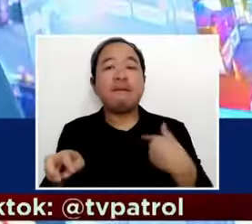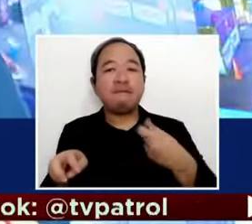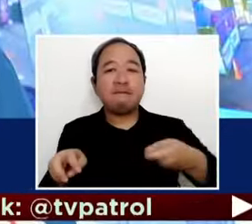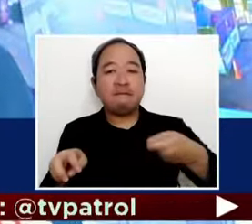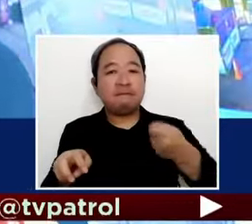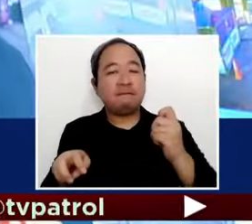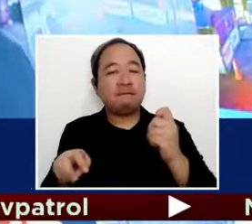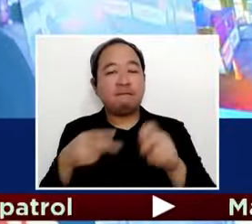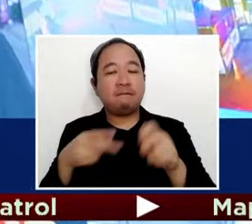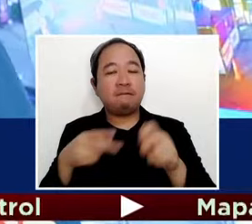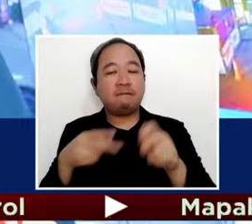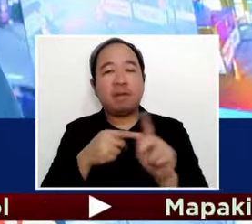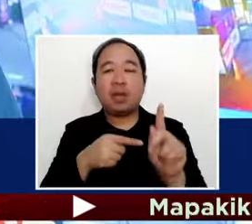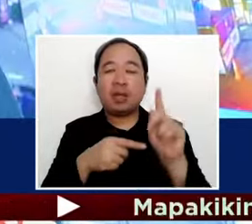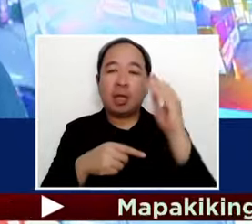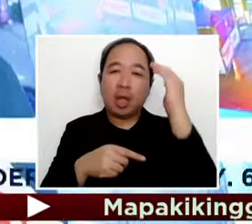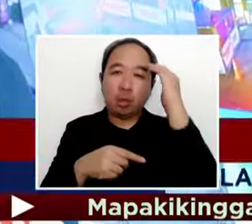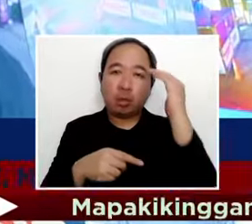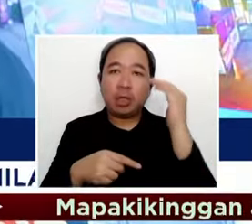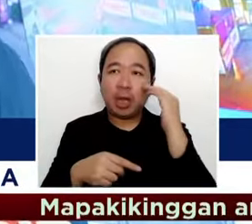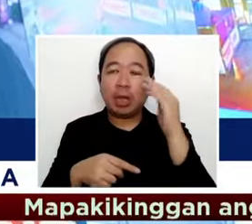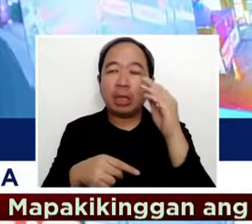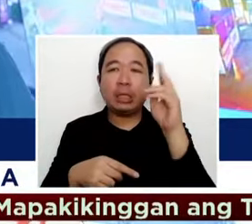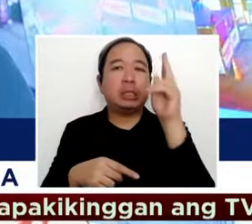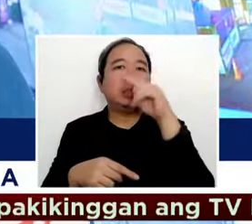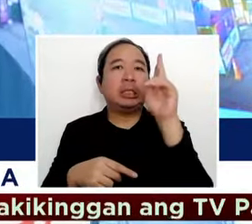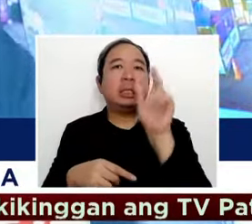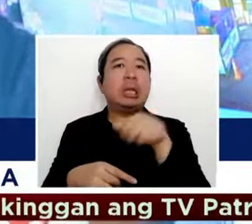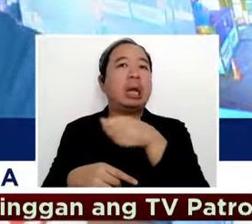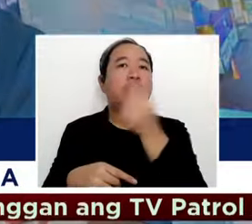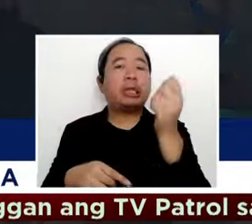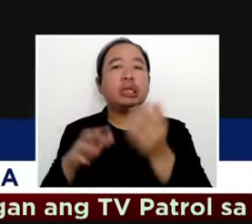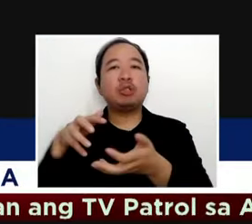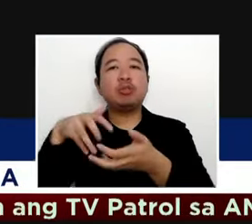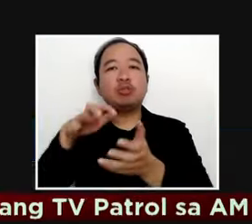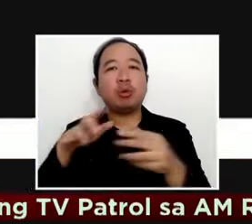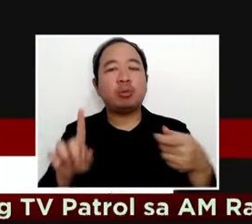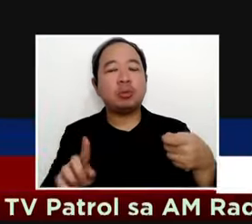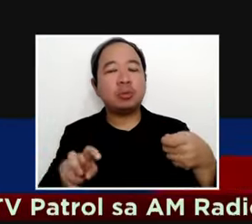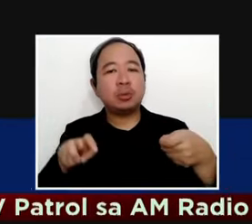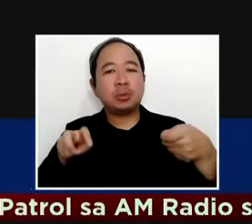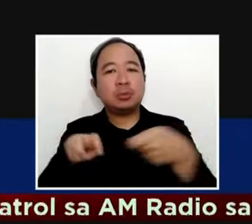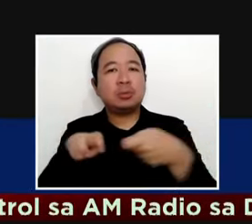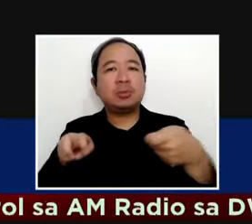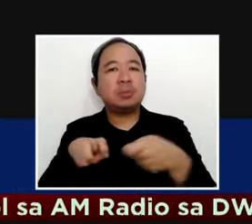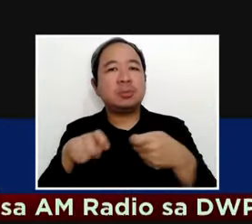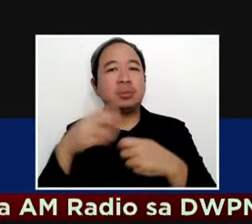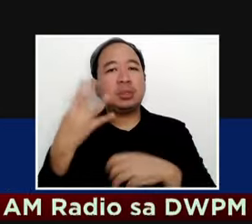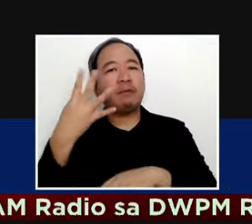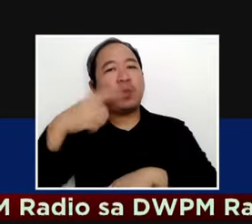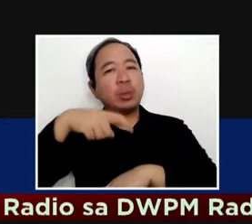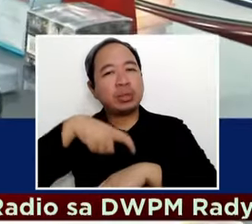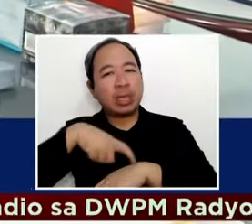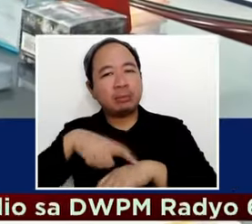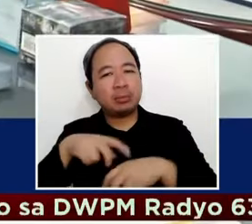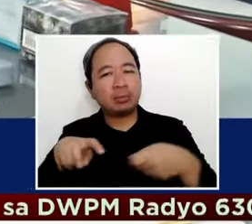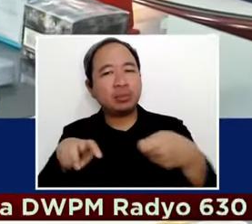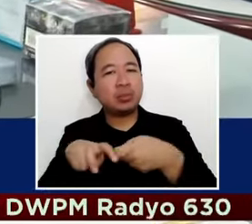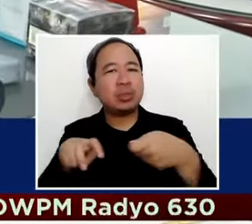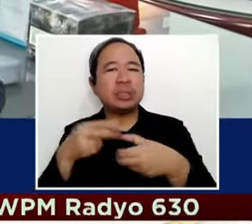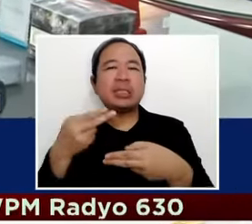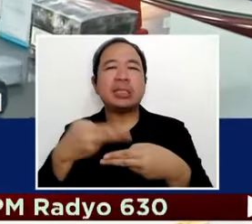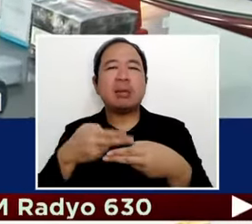Ang malila ng Koreano, ibang asong sinaksak niya, hindi yung kumagat sa kanya. Apat na saksak ang tinamo ng aso na si Erica.